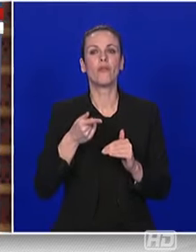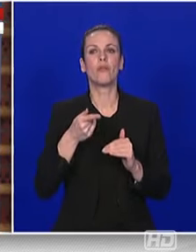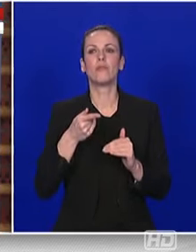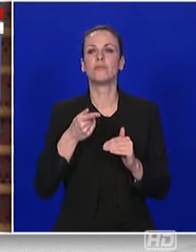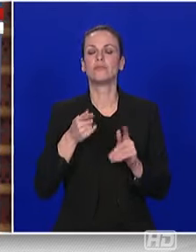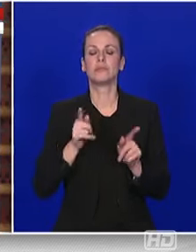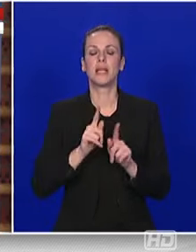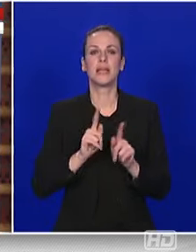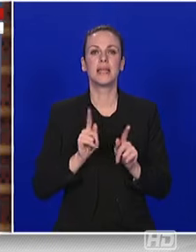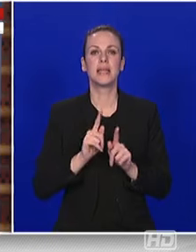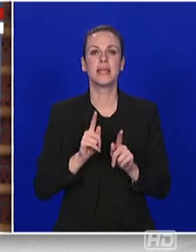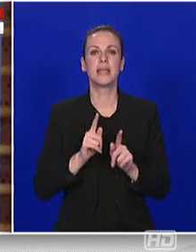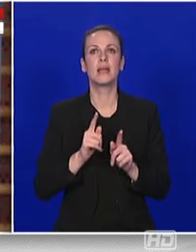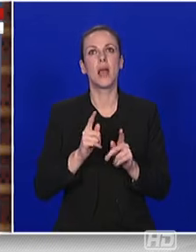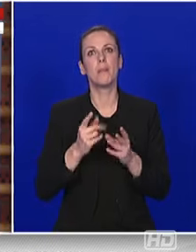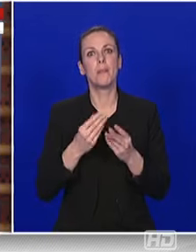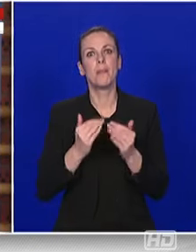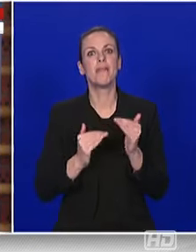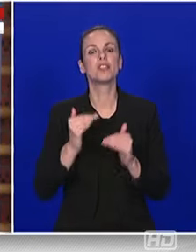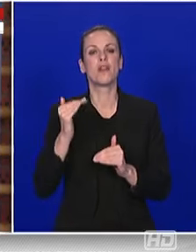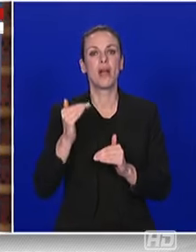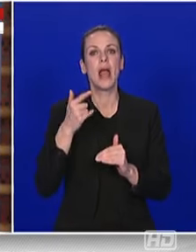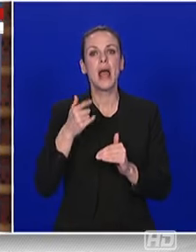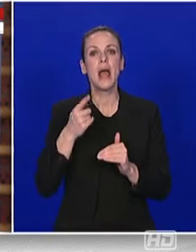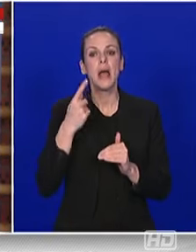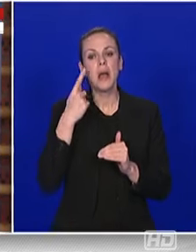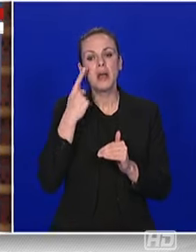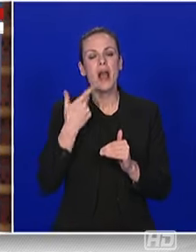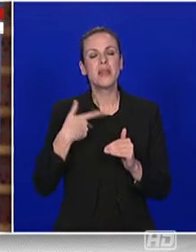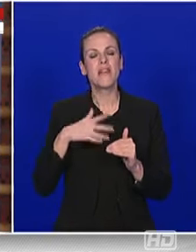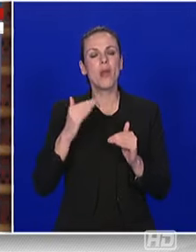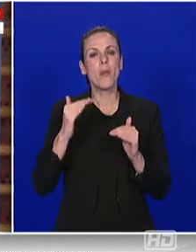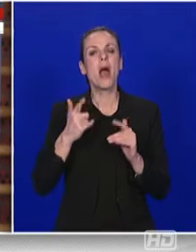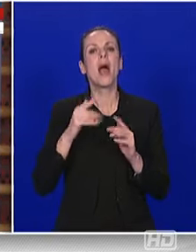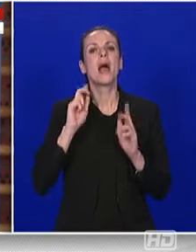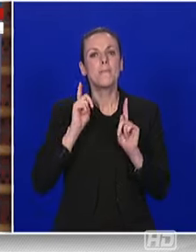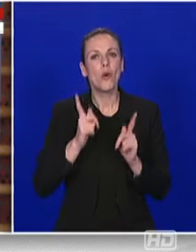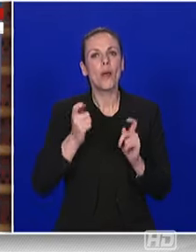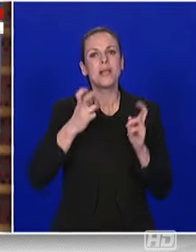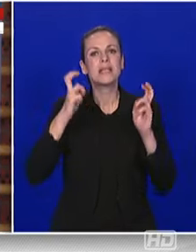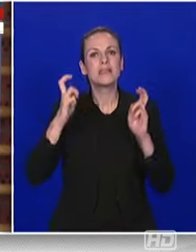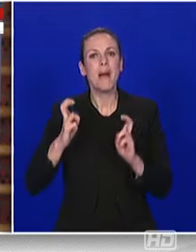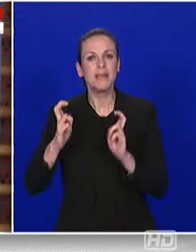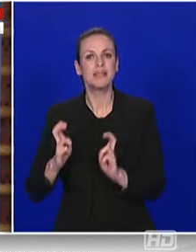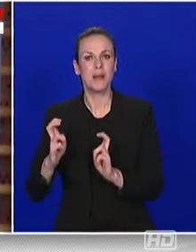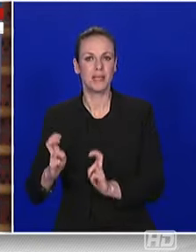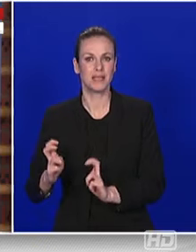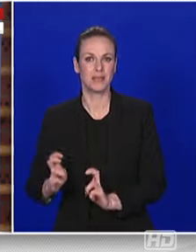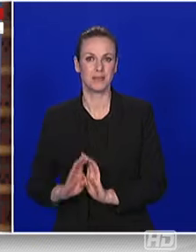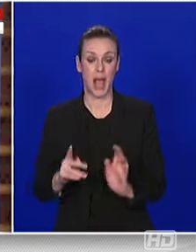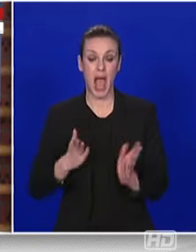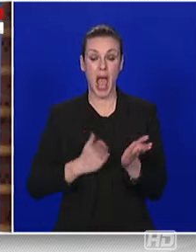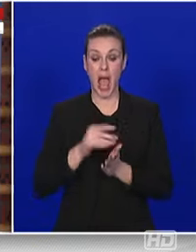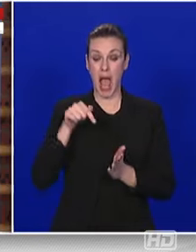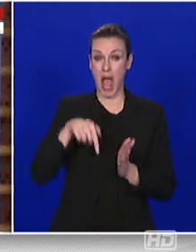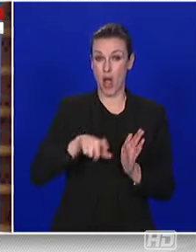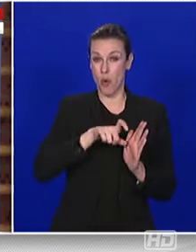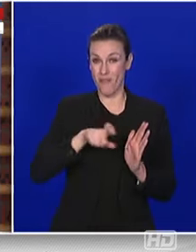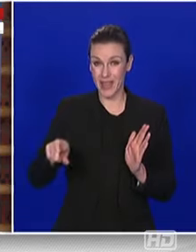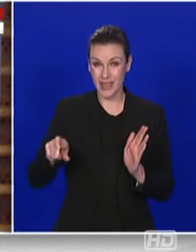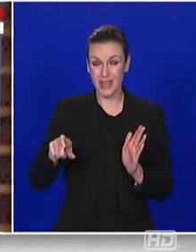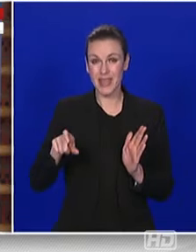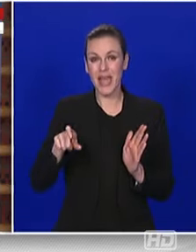nisu prevelike, odnosno da je taj rast mali, već mi moramo ići prema smanjenju. Ukoliko u ovom tjednu ne